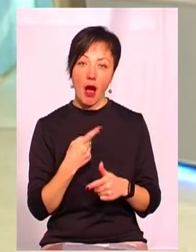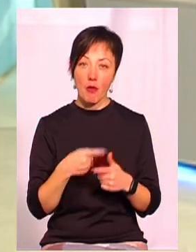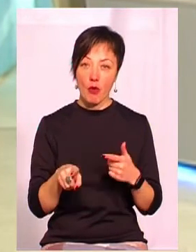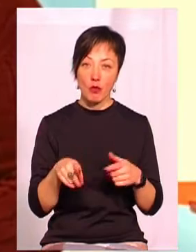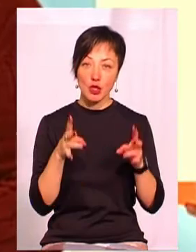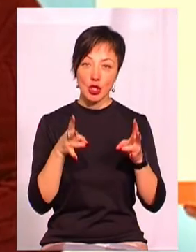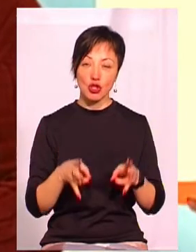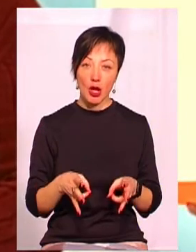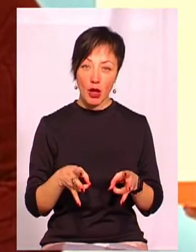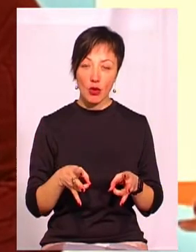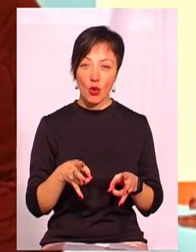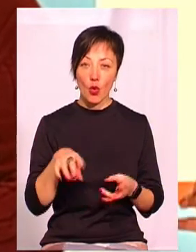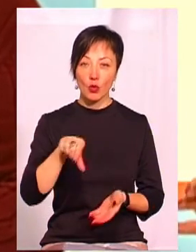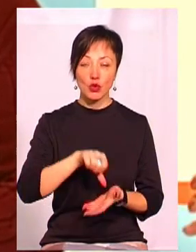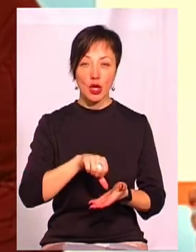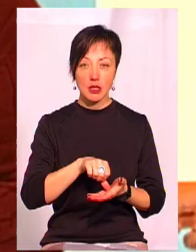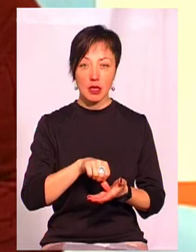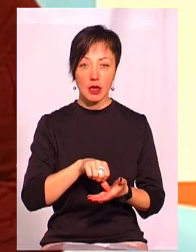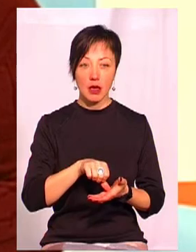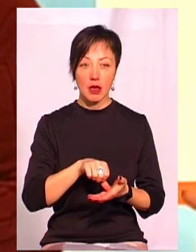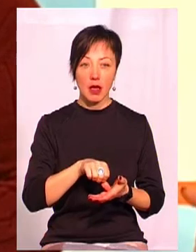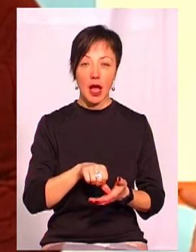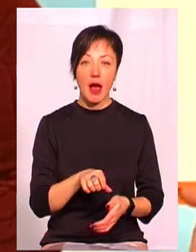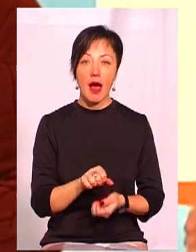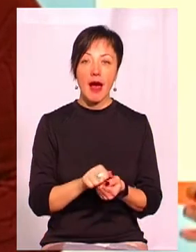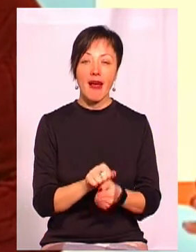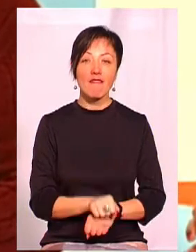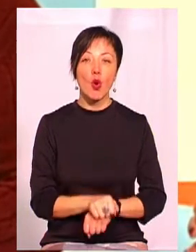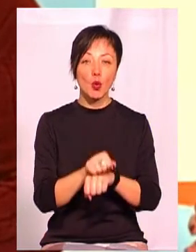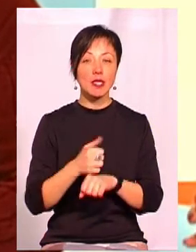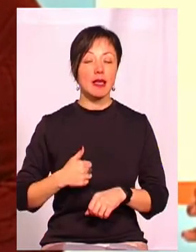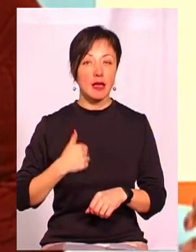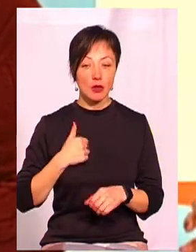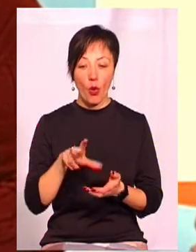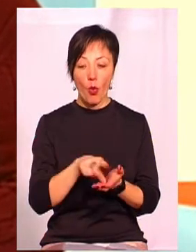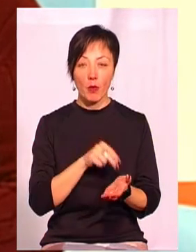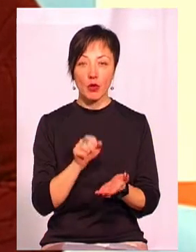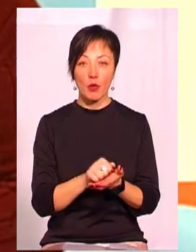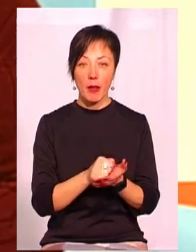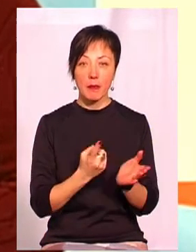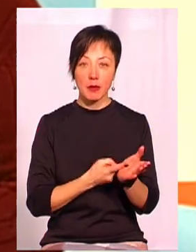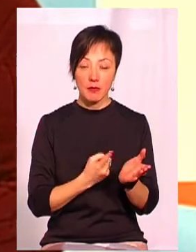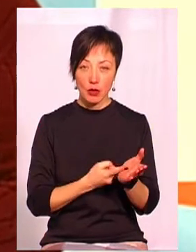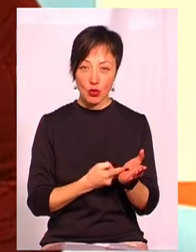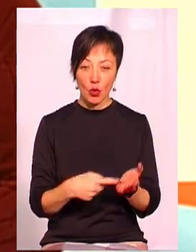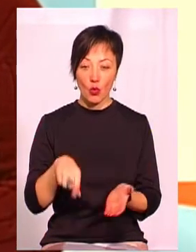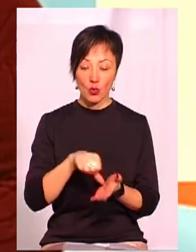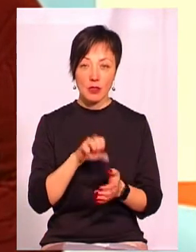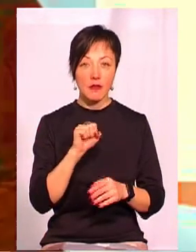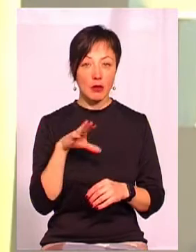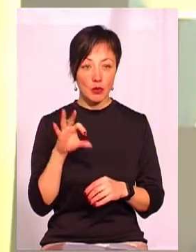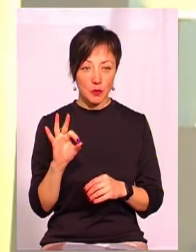або постраждалого учасника Революції Гідності, копію документа, що підтверджує безпосередню